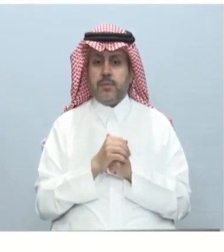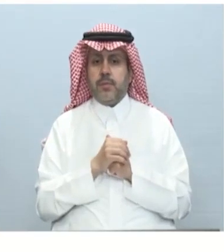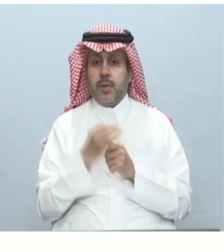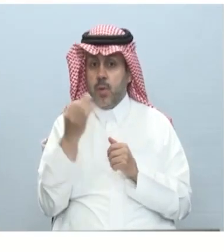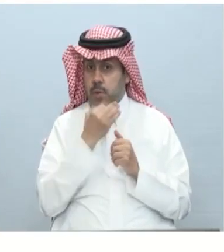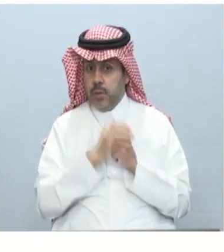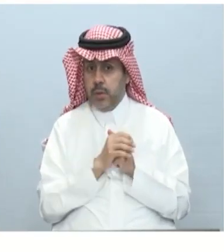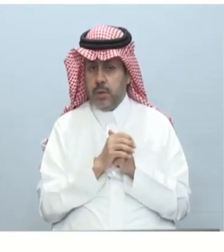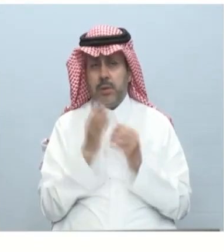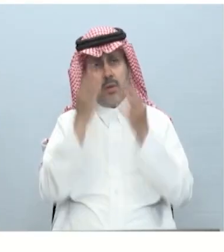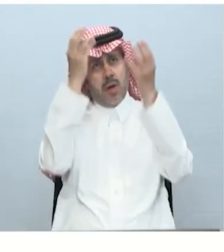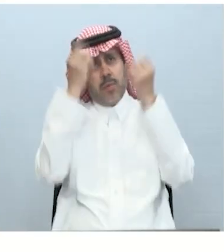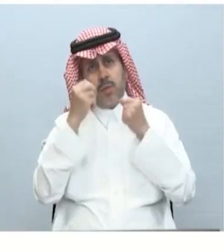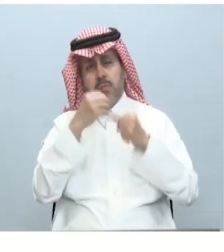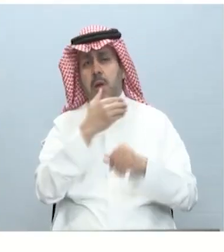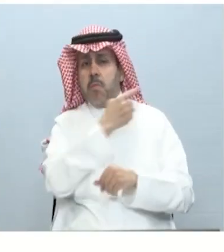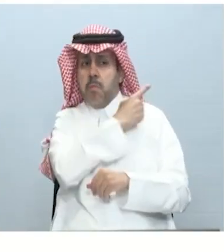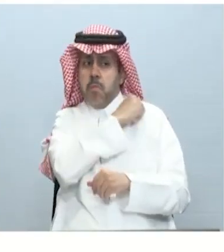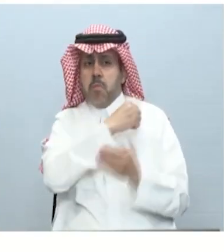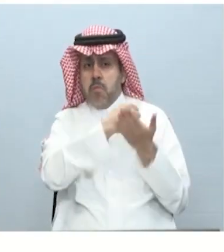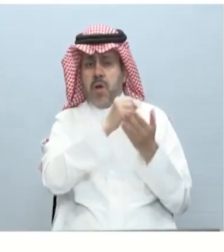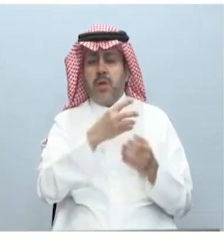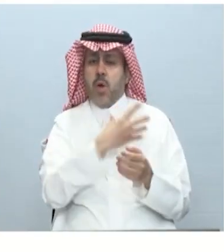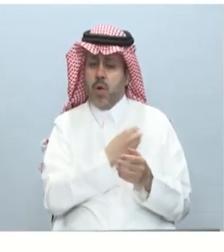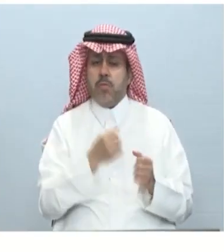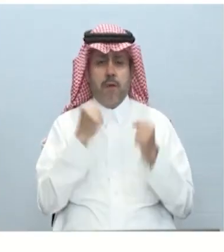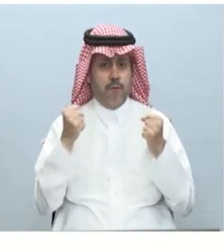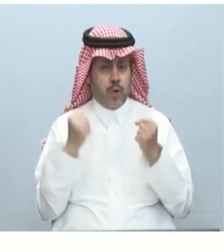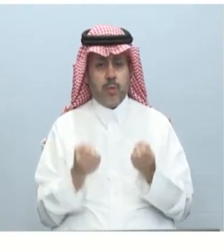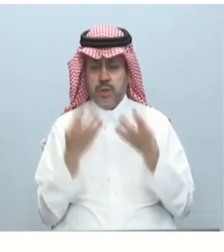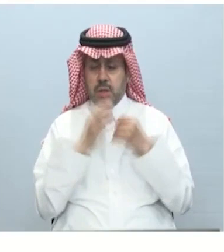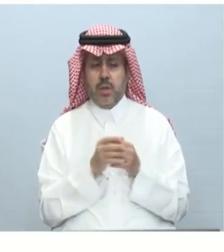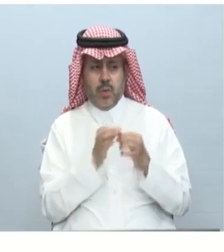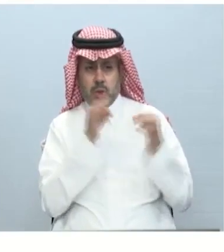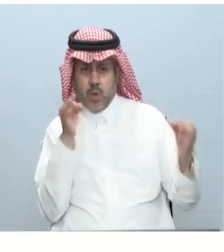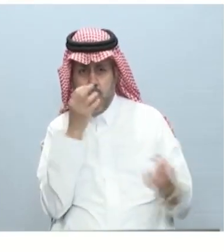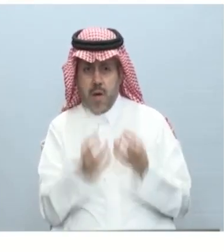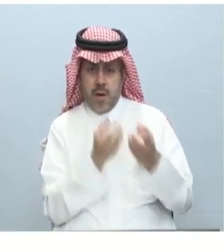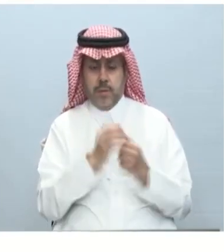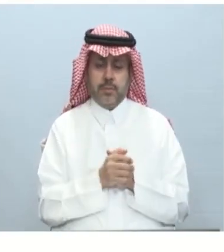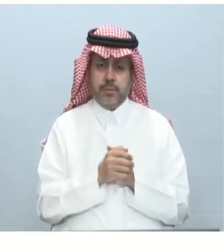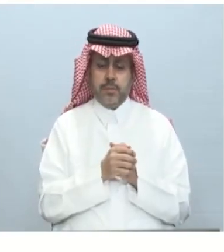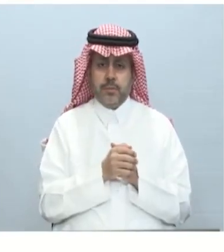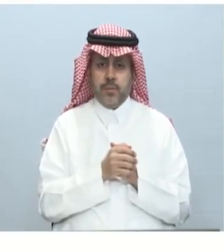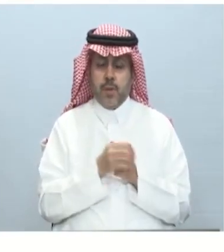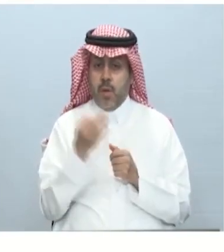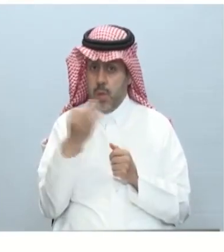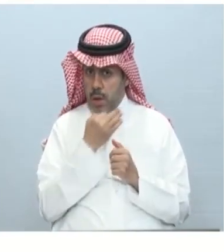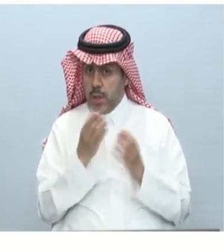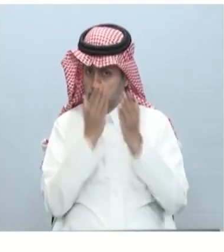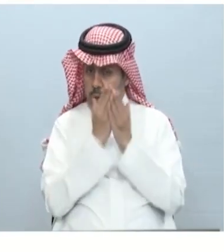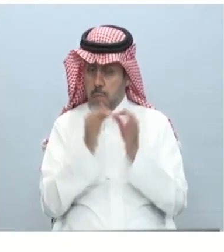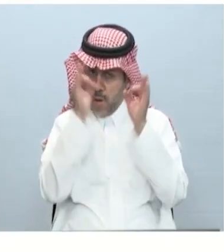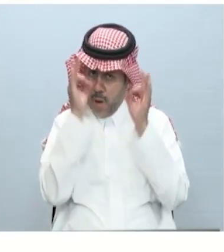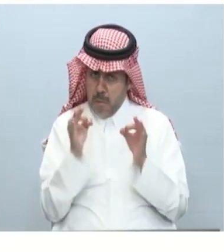انه يطلب من الله تعالى المغفره والرحمه والفوز بالجنه والنجاح من النار وذكرنا لكم ان الدعاء من